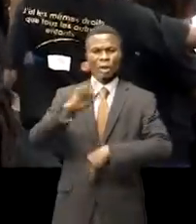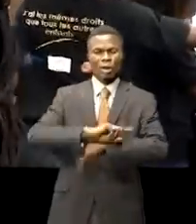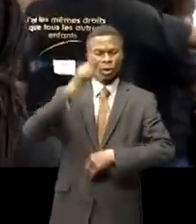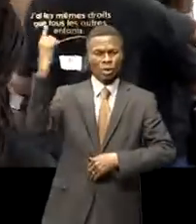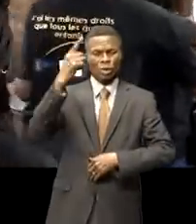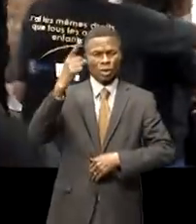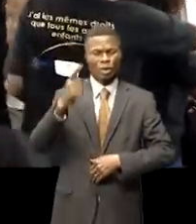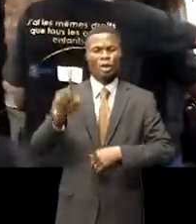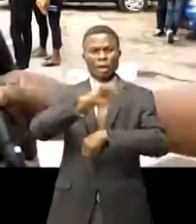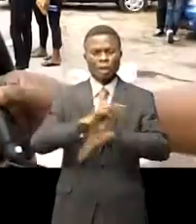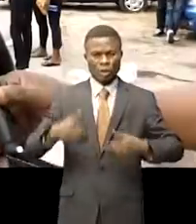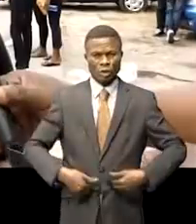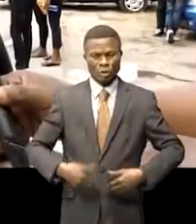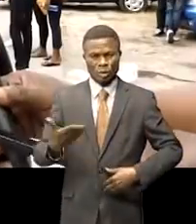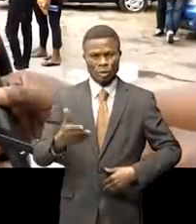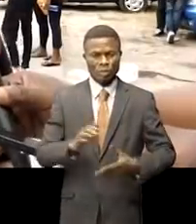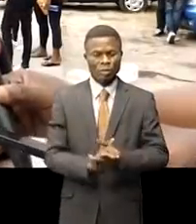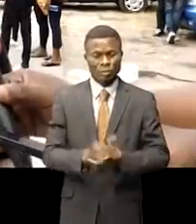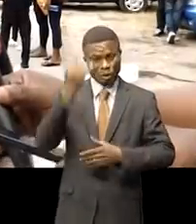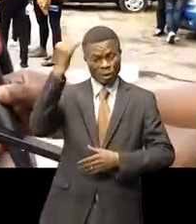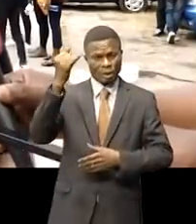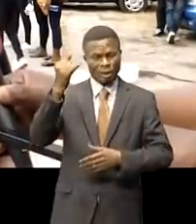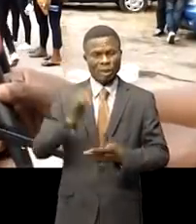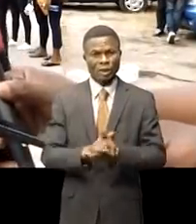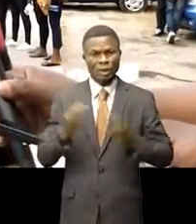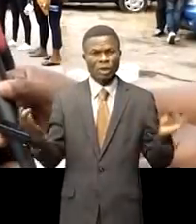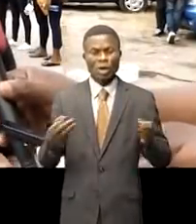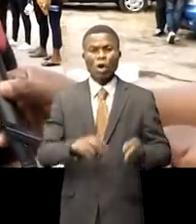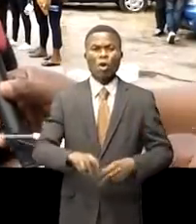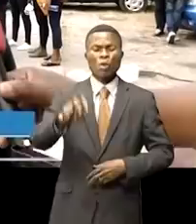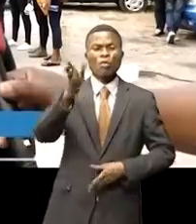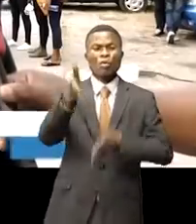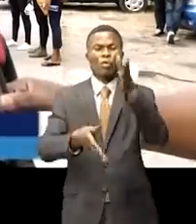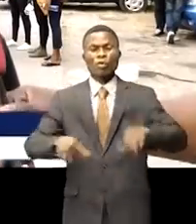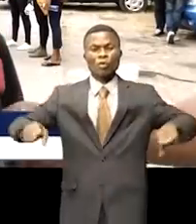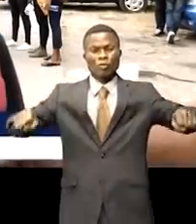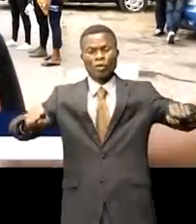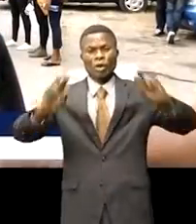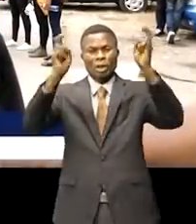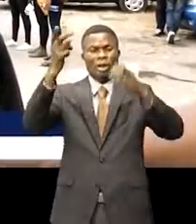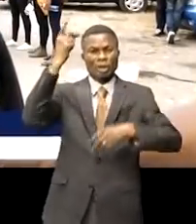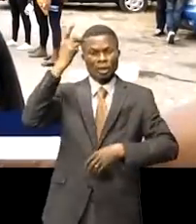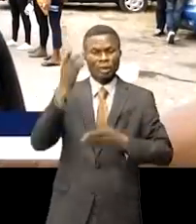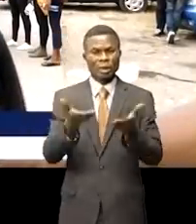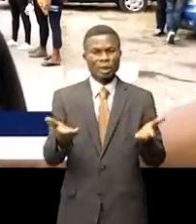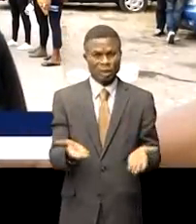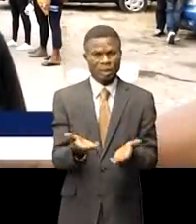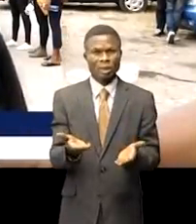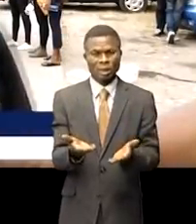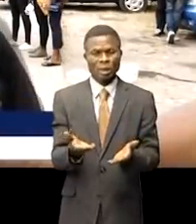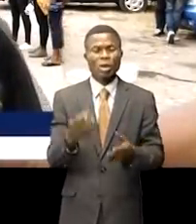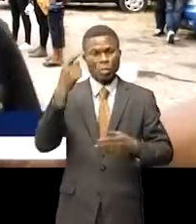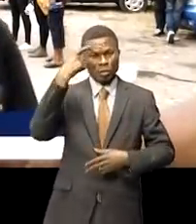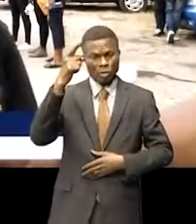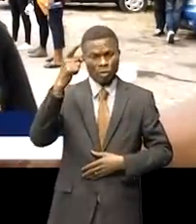dédiés à la jeunesse le contenu de cette caravane motorisée dans les grandes artères de la ville de kinshasa c'est pour